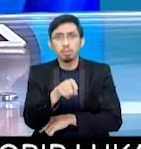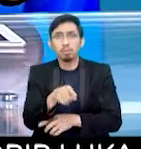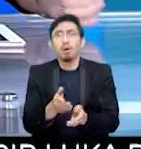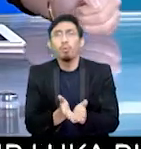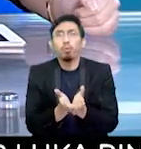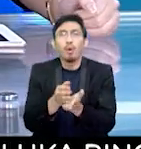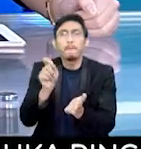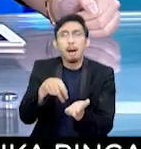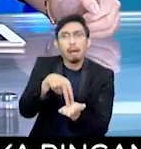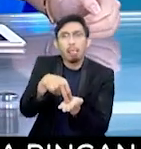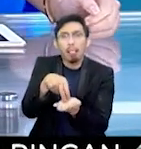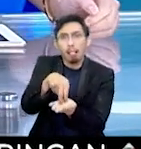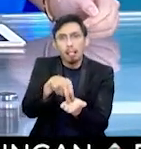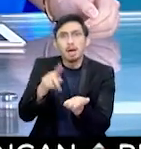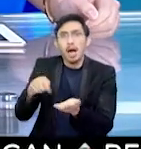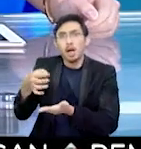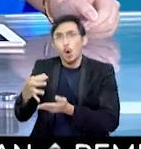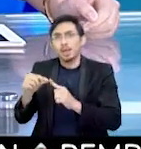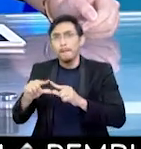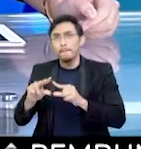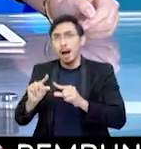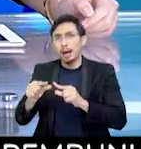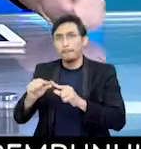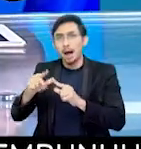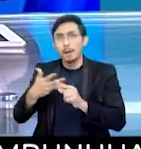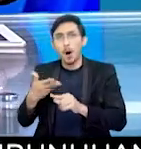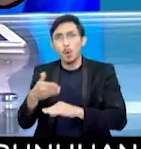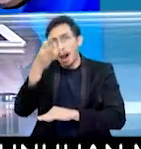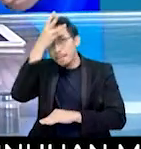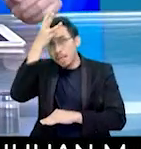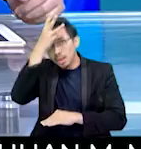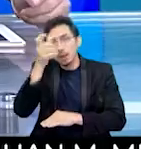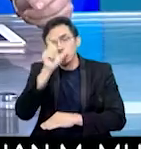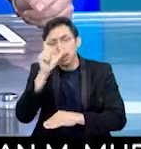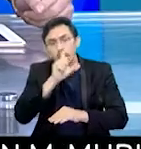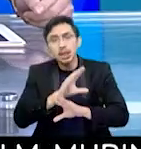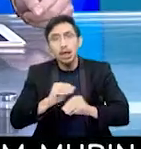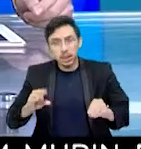menyeberangi laut menggunakan sampan dari kota Parepare menuju Kalimantan untuk mencari pekerjaan.